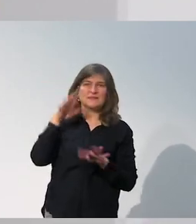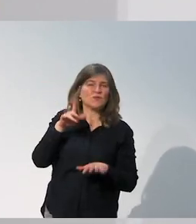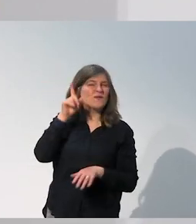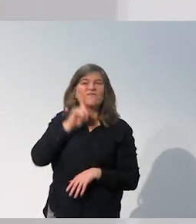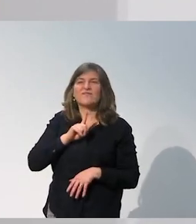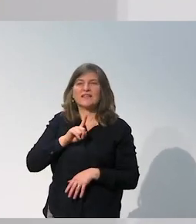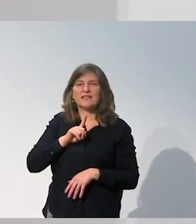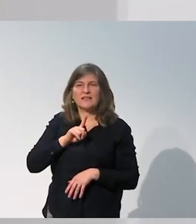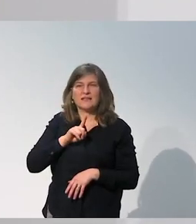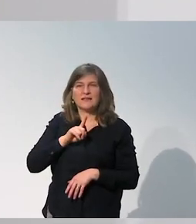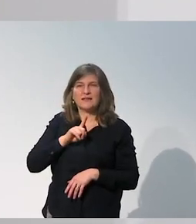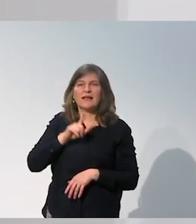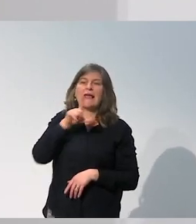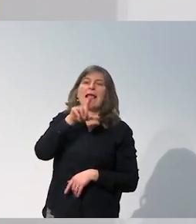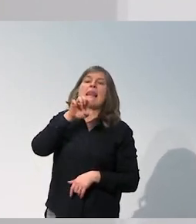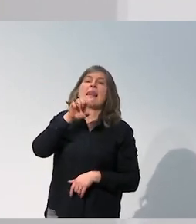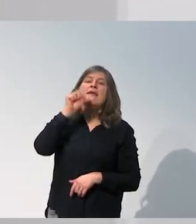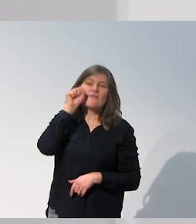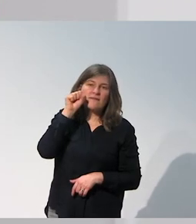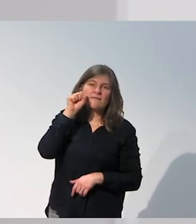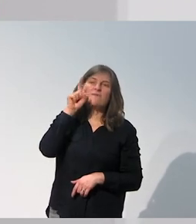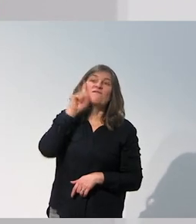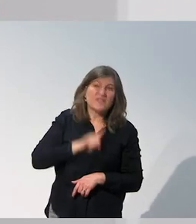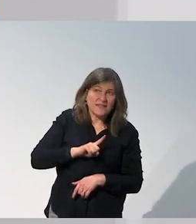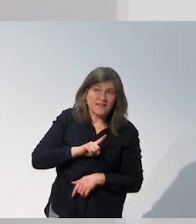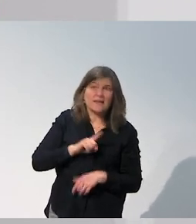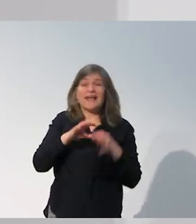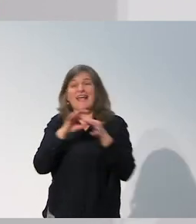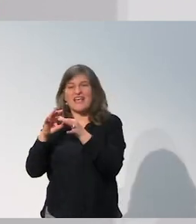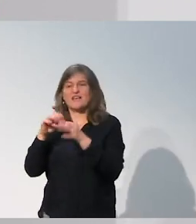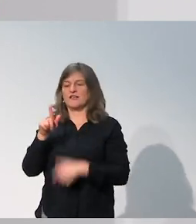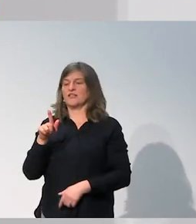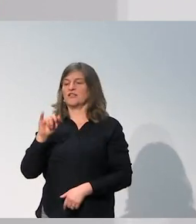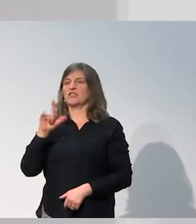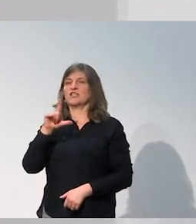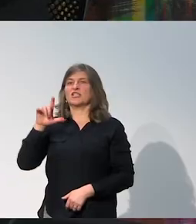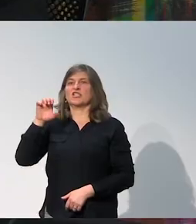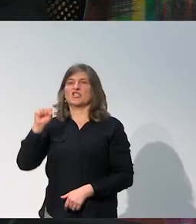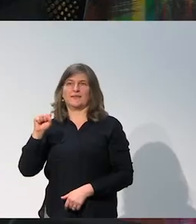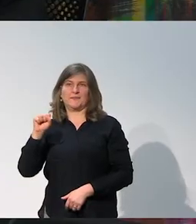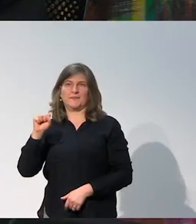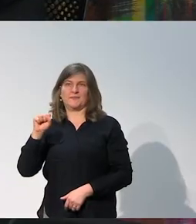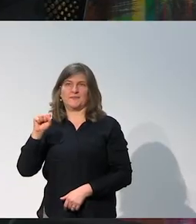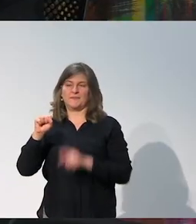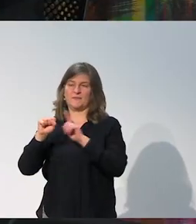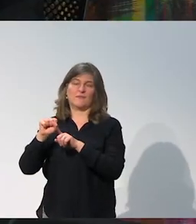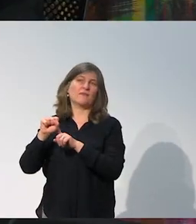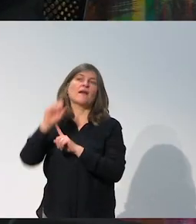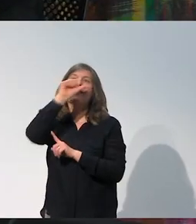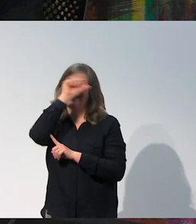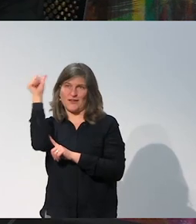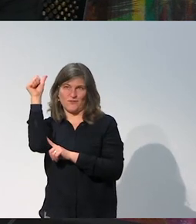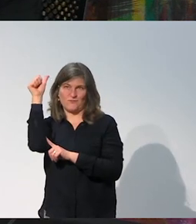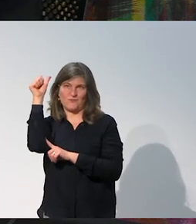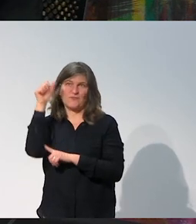et Gilles. Et Gilles qui balance ses jambes dehors, oui, sur le mur,